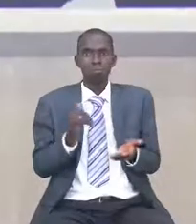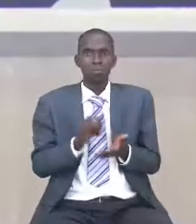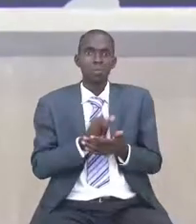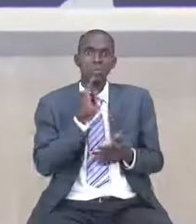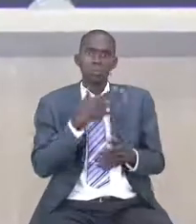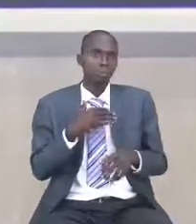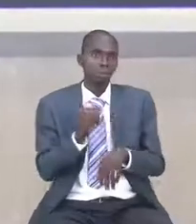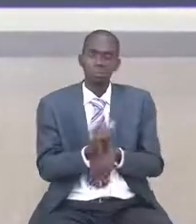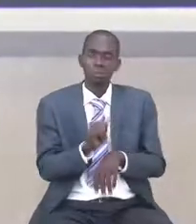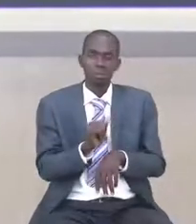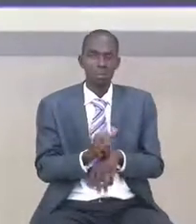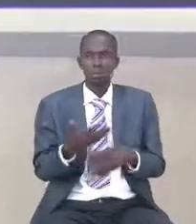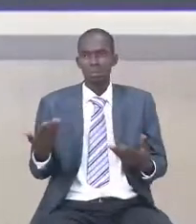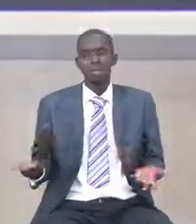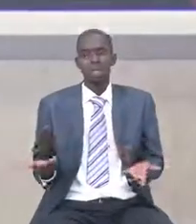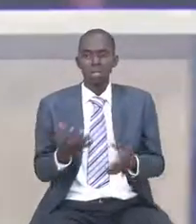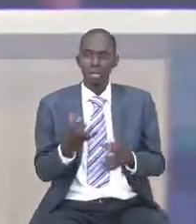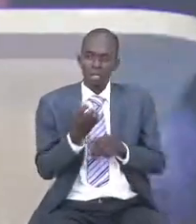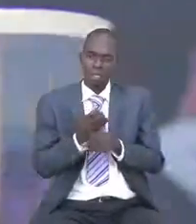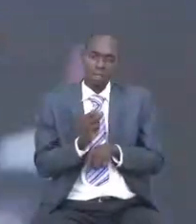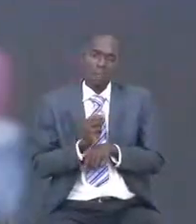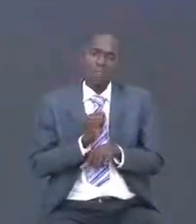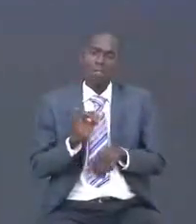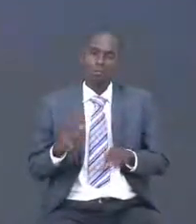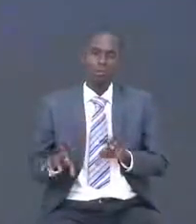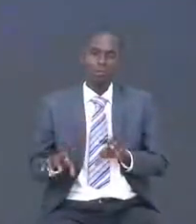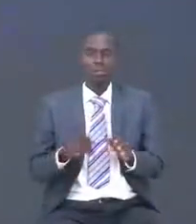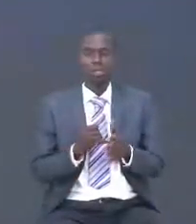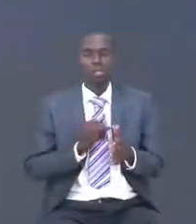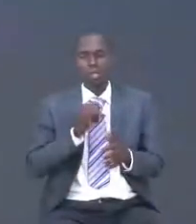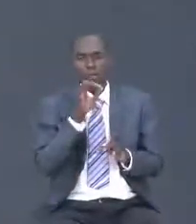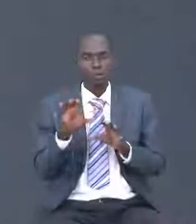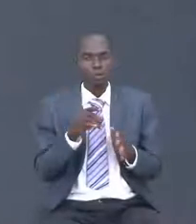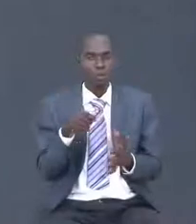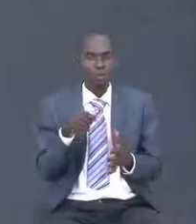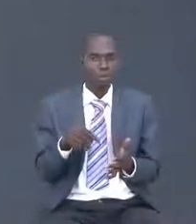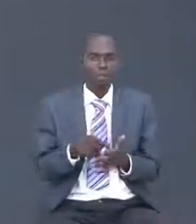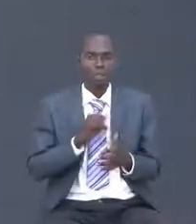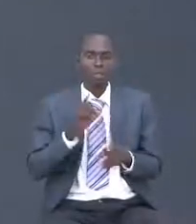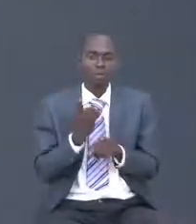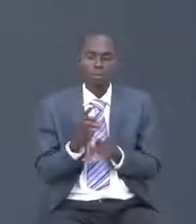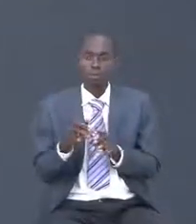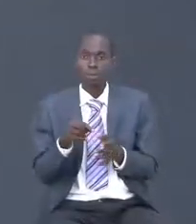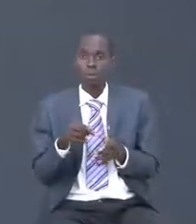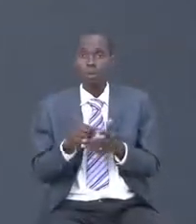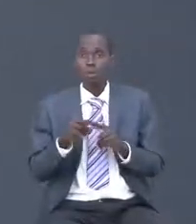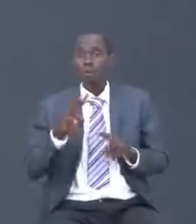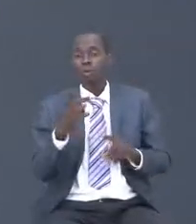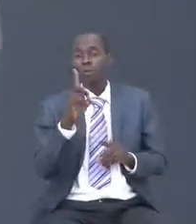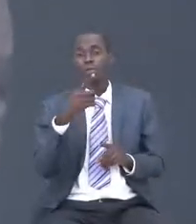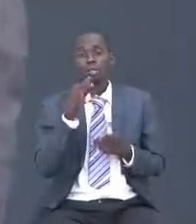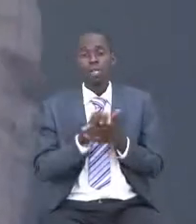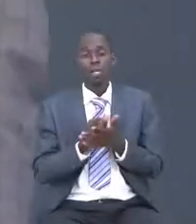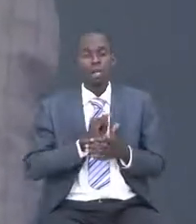bon, moi, je le fais. Qu'est-ce que je peux faire d'autre? Pour trouver un travail, je n'ai rien trouvé. Alors, je suis en train de faire ceci. Je viens